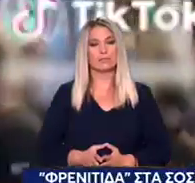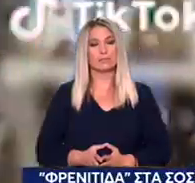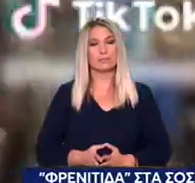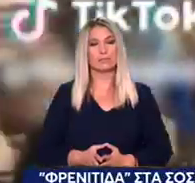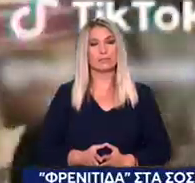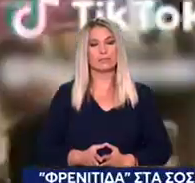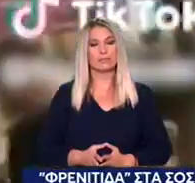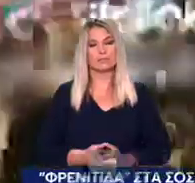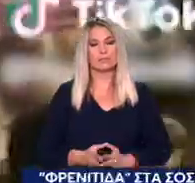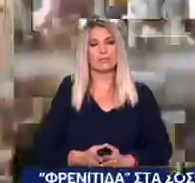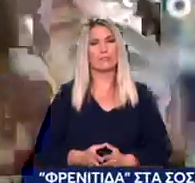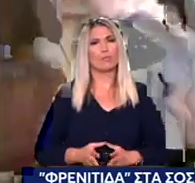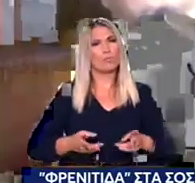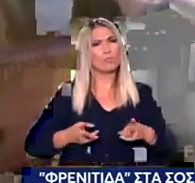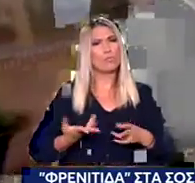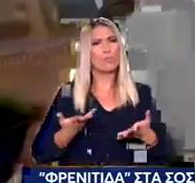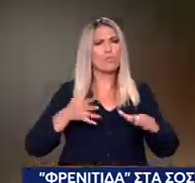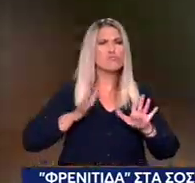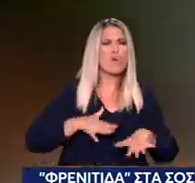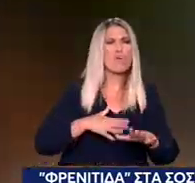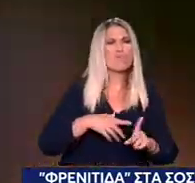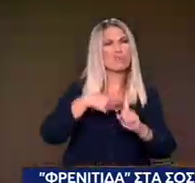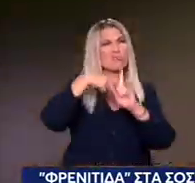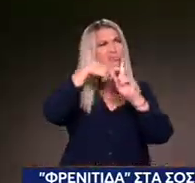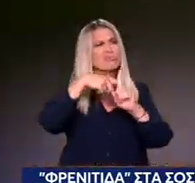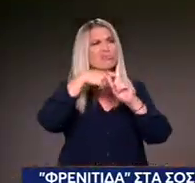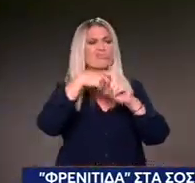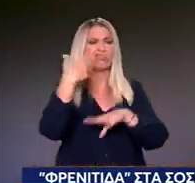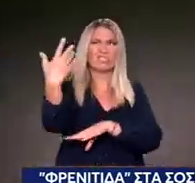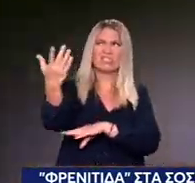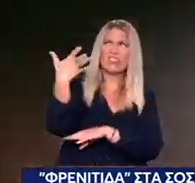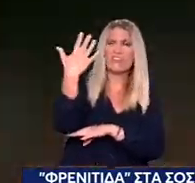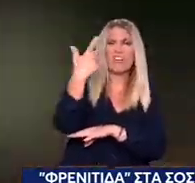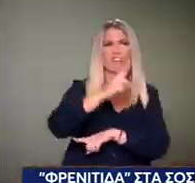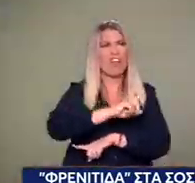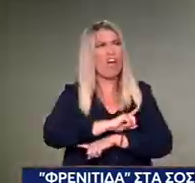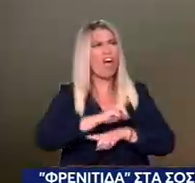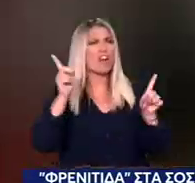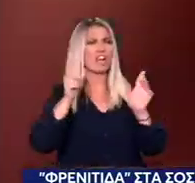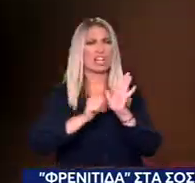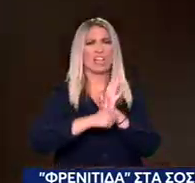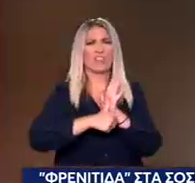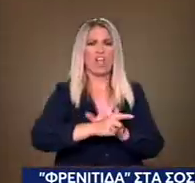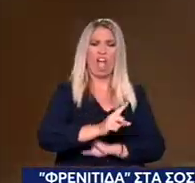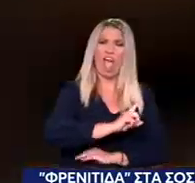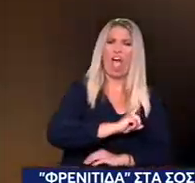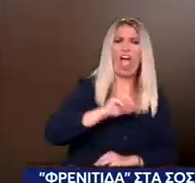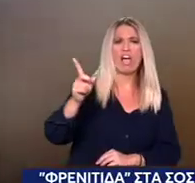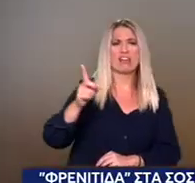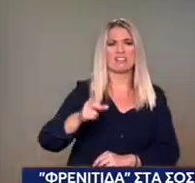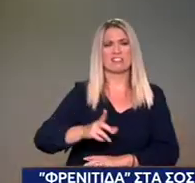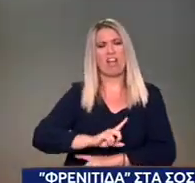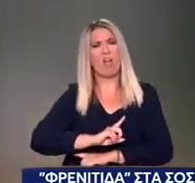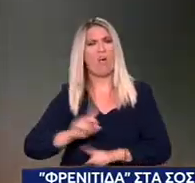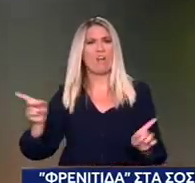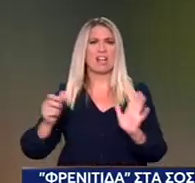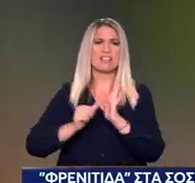Τις πορείες στους δρόμους με ξυλίνους σταυρούς, σημαίες και συνθήματα κατά των νέων ταυτοτήτων. Όχι στην κάρτα